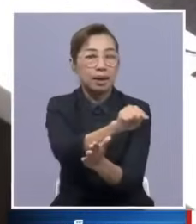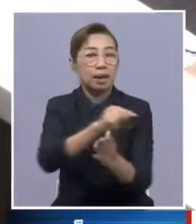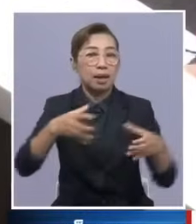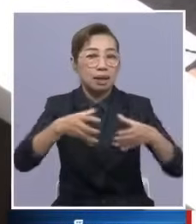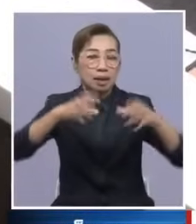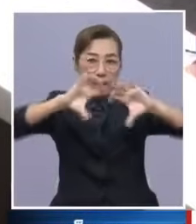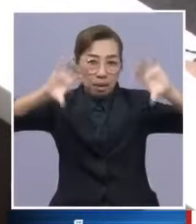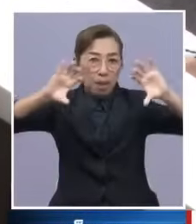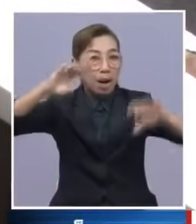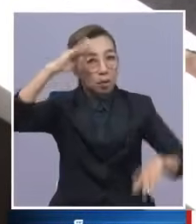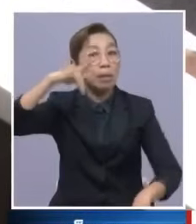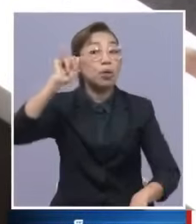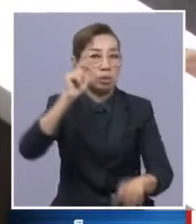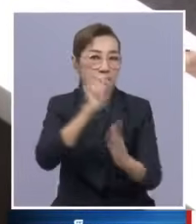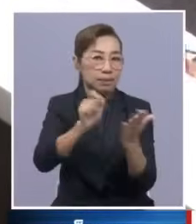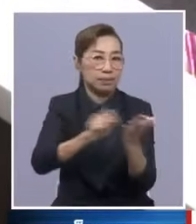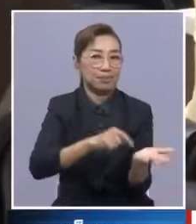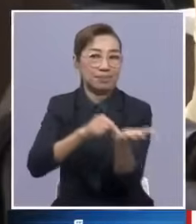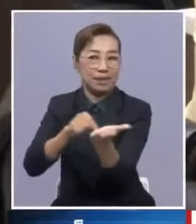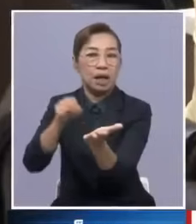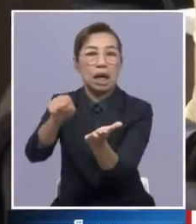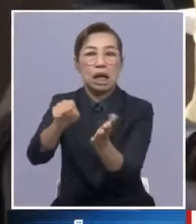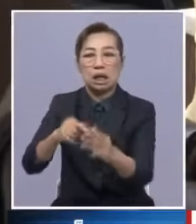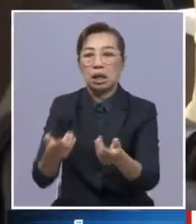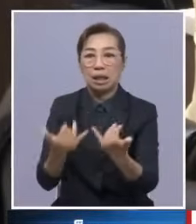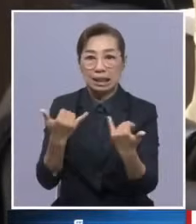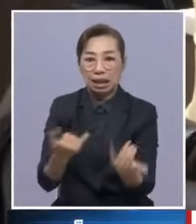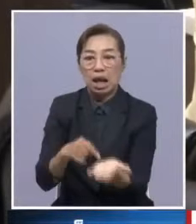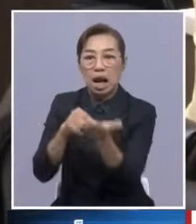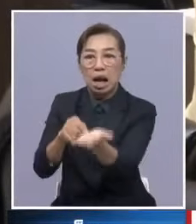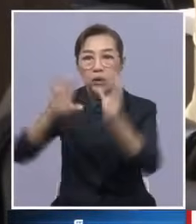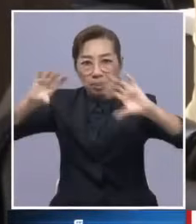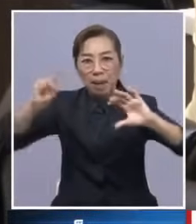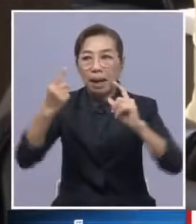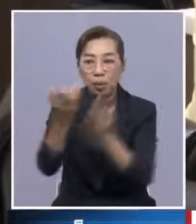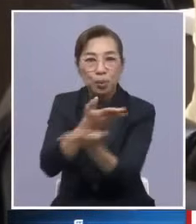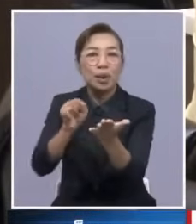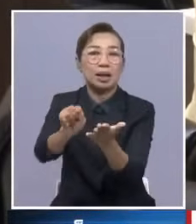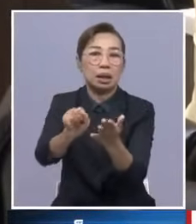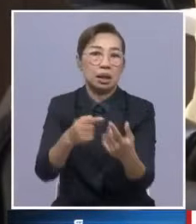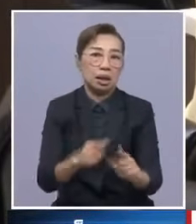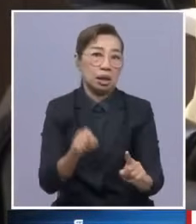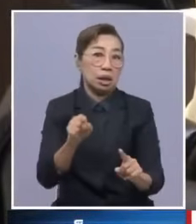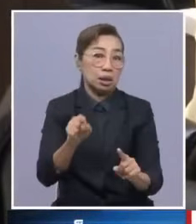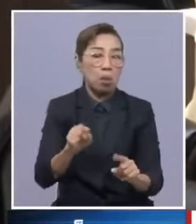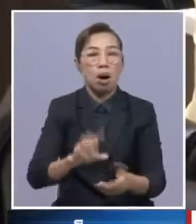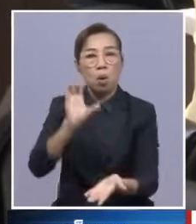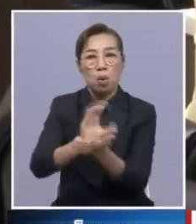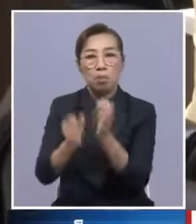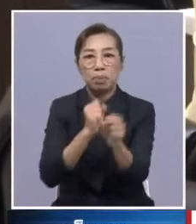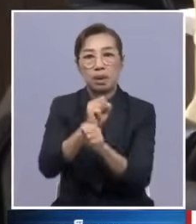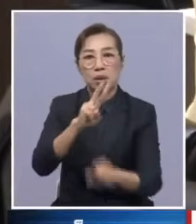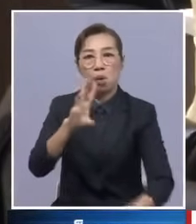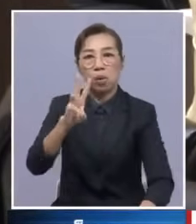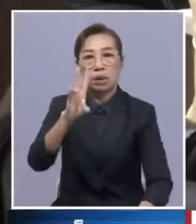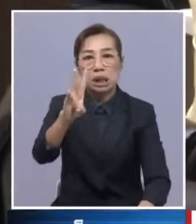นะคุณผู้ชมคะอย่างที่รู้กันว่าการจัดทำงบประมาณครั้งนี้เนี่ยมันล่าช้ากว่ากำหนดมานานกว่า8เดือนนะคะแม้ส่วนหนึ่ง